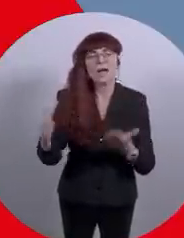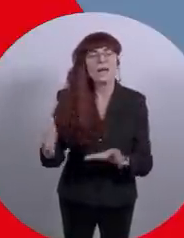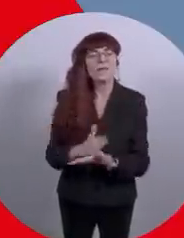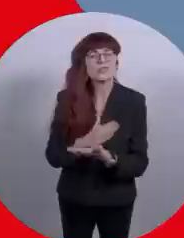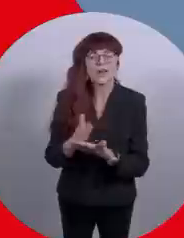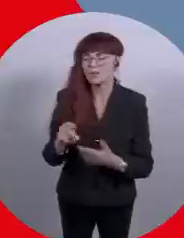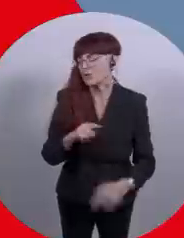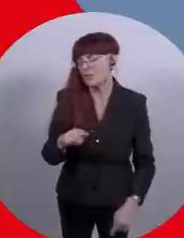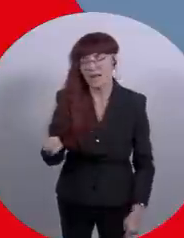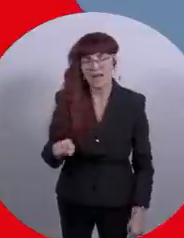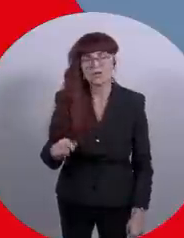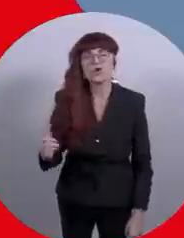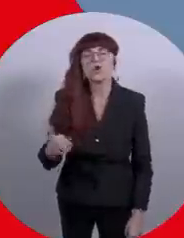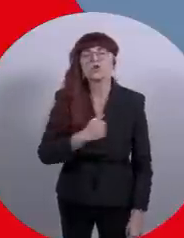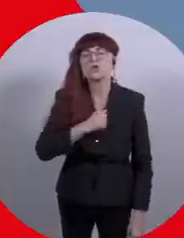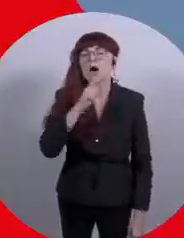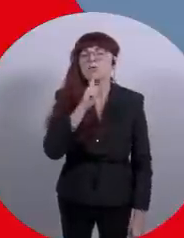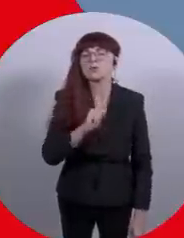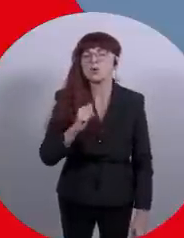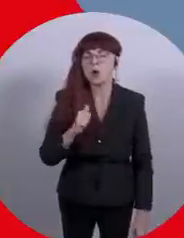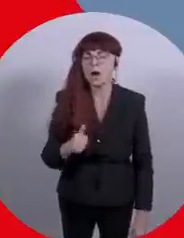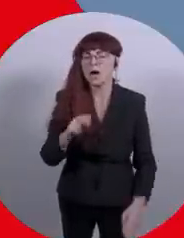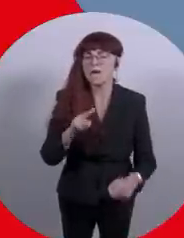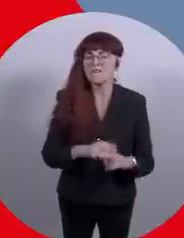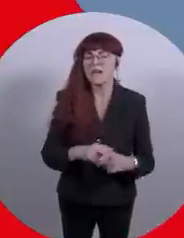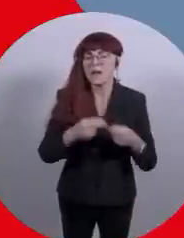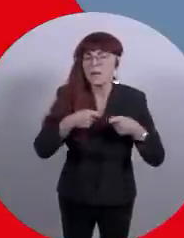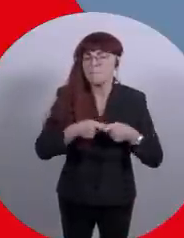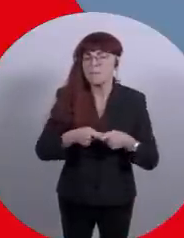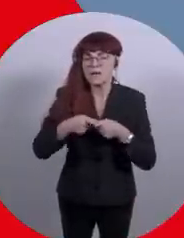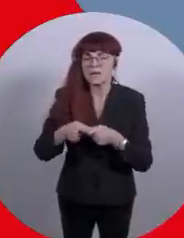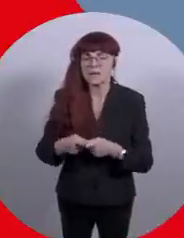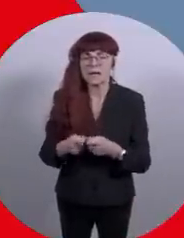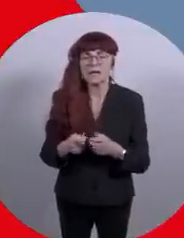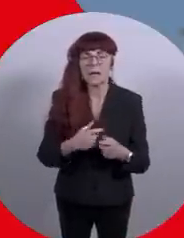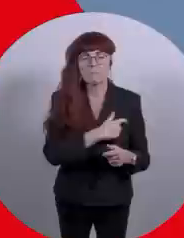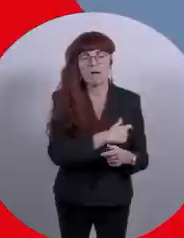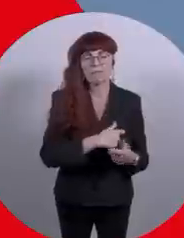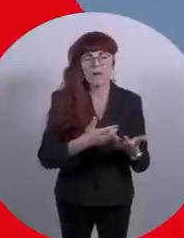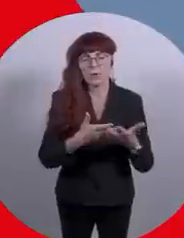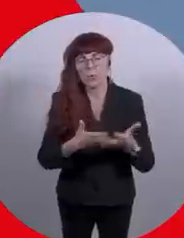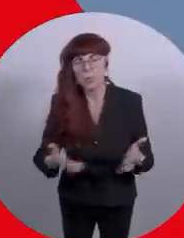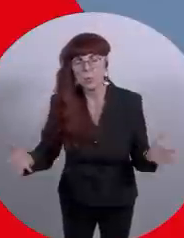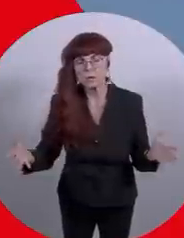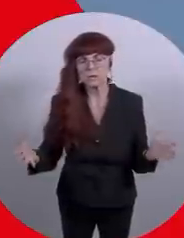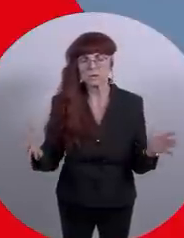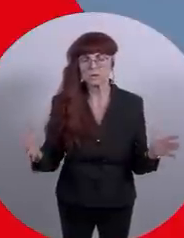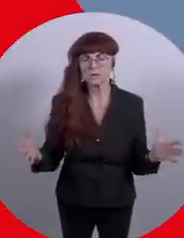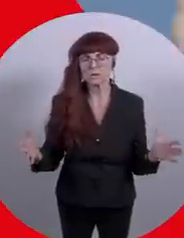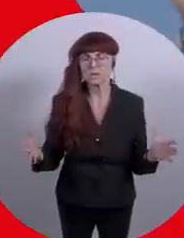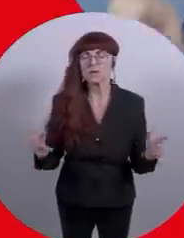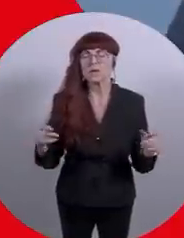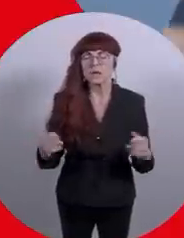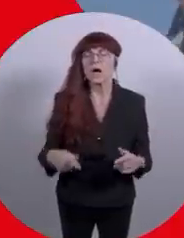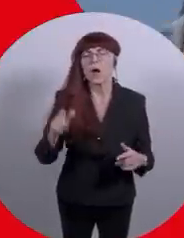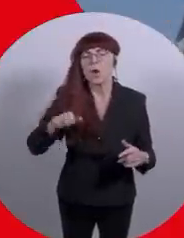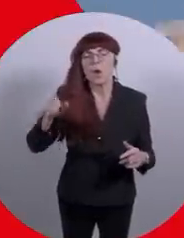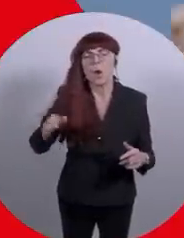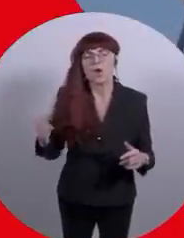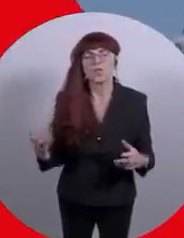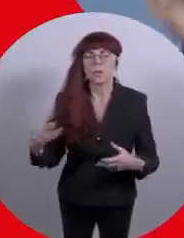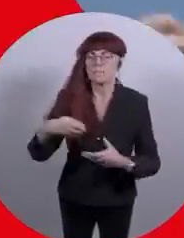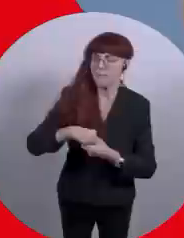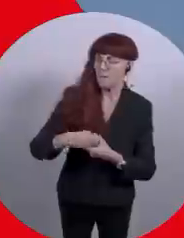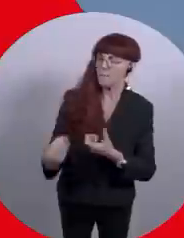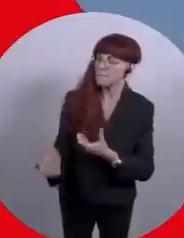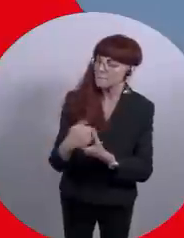schaffbar mit einer großen starken Mitgliederpartei die Leute mitnimmt sie einbindet und mit denen gemeinsam für